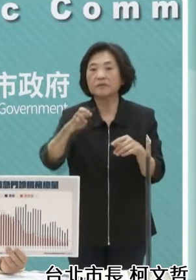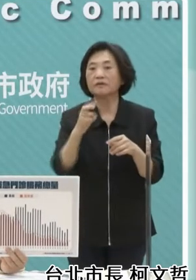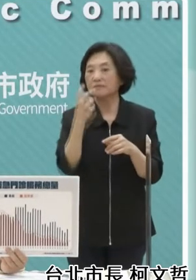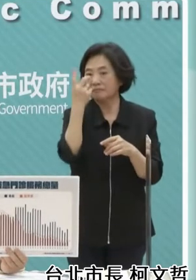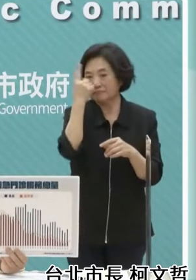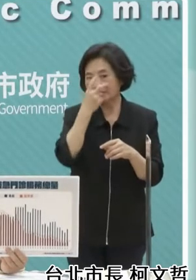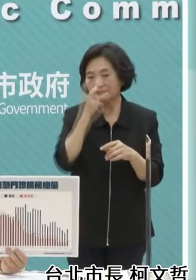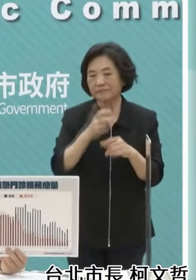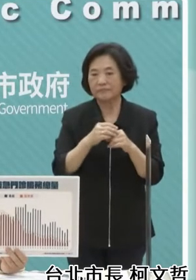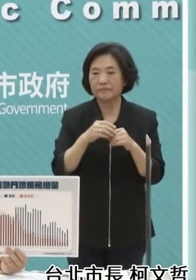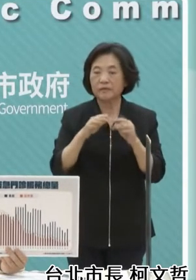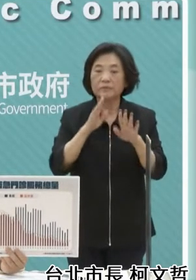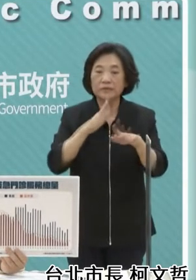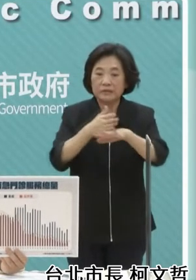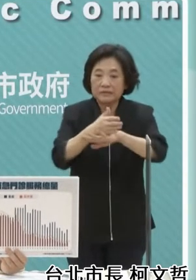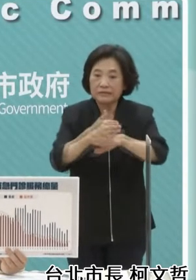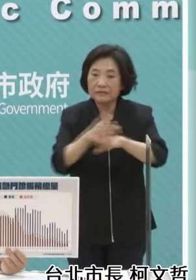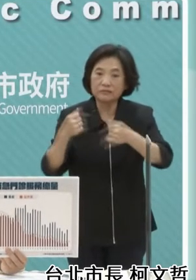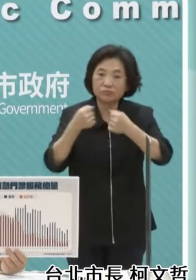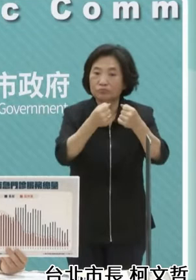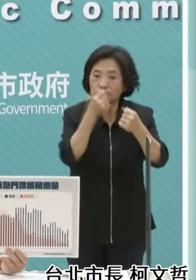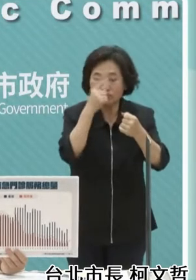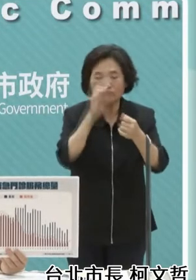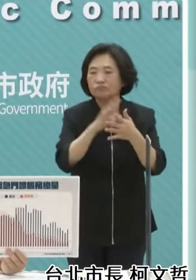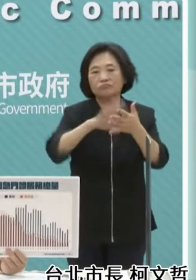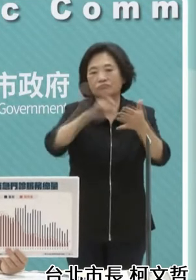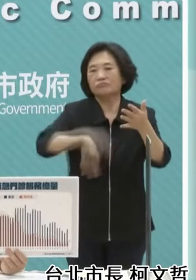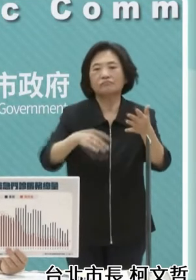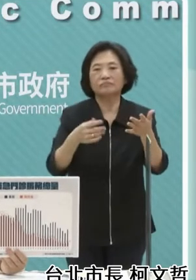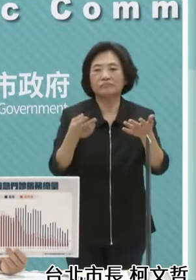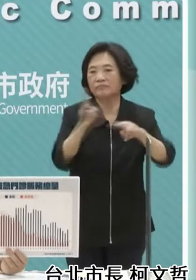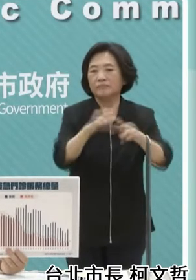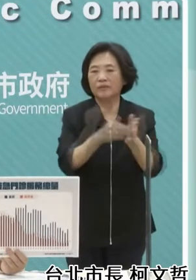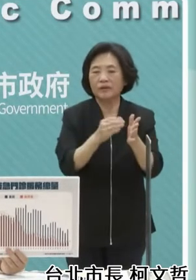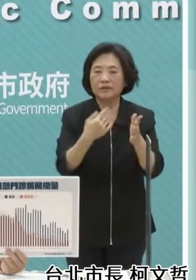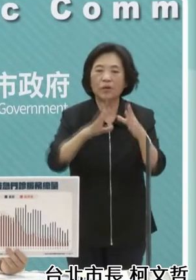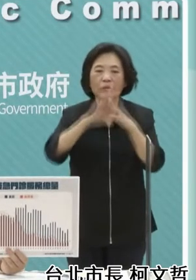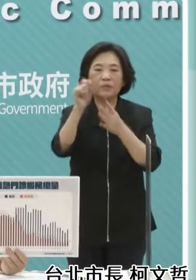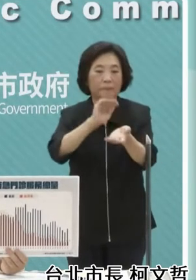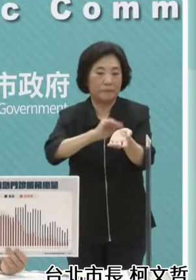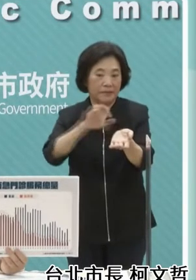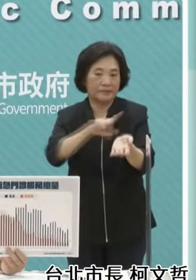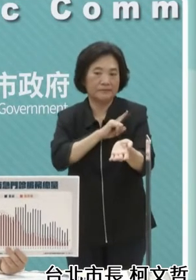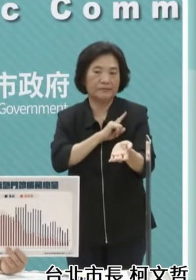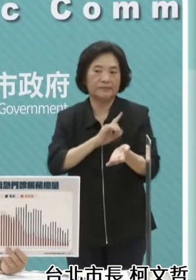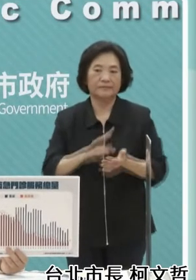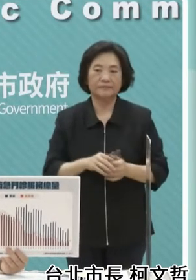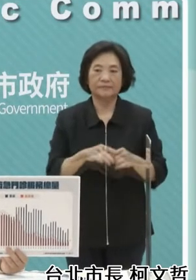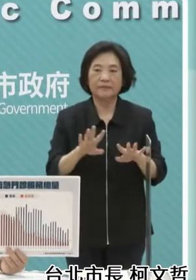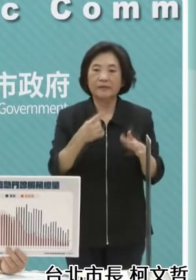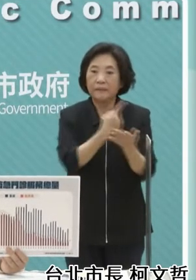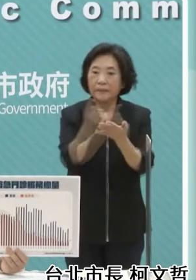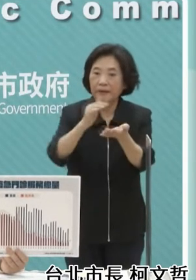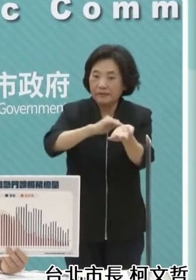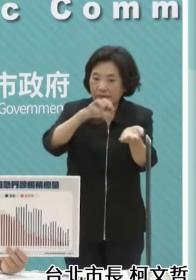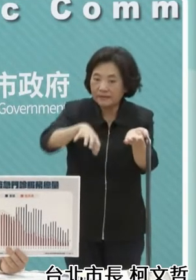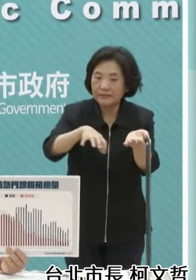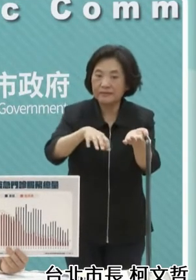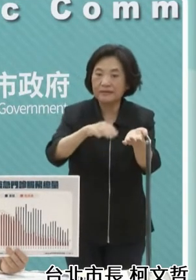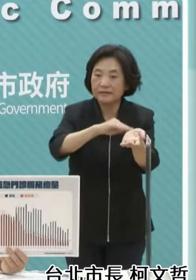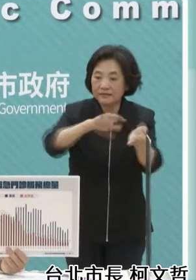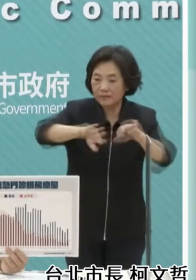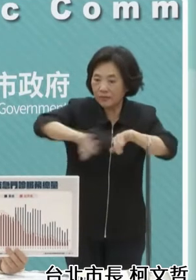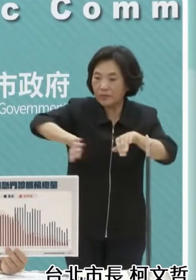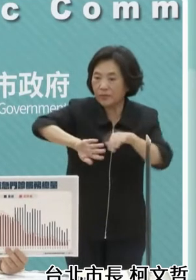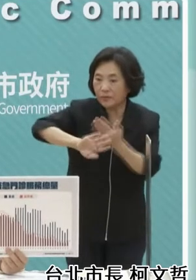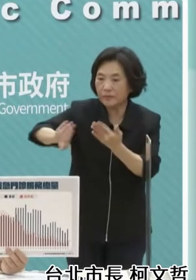到每个医院的急诊外面。我们原则上是这样的，快筛阳性的还是在每个医院的防疫机门诊处